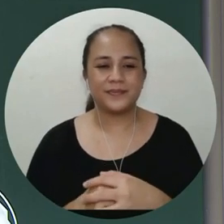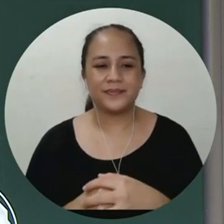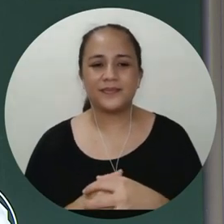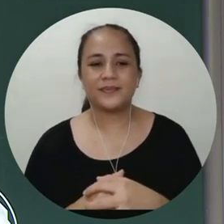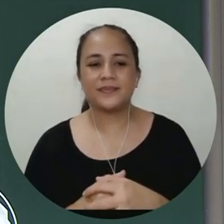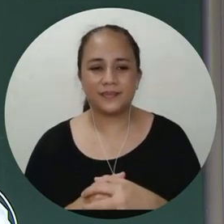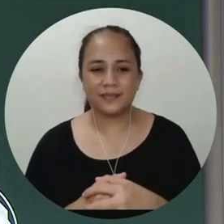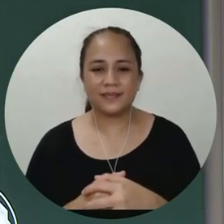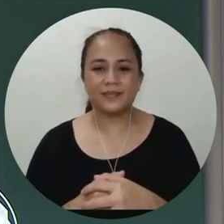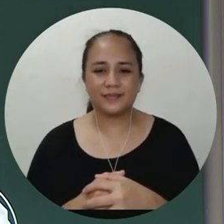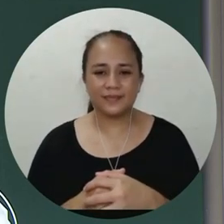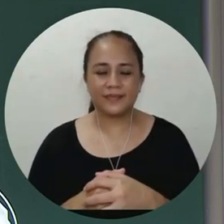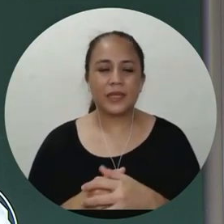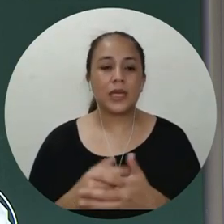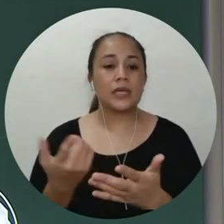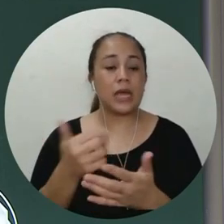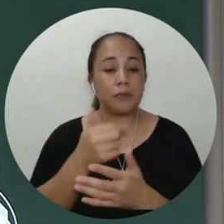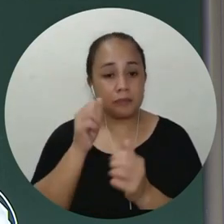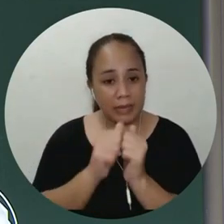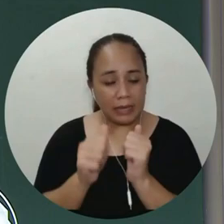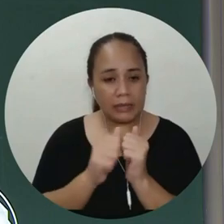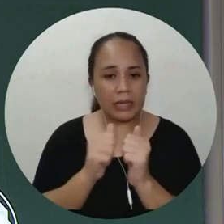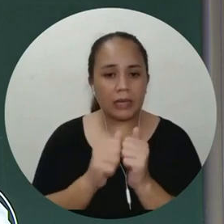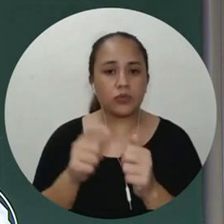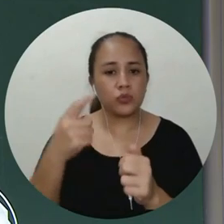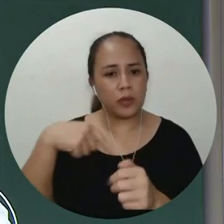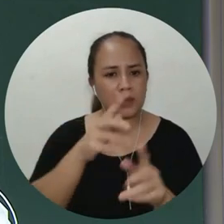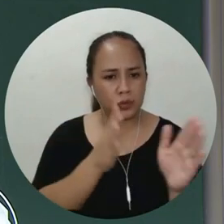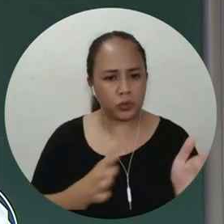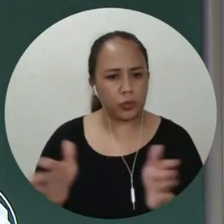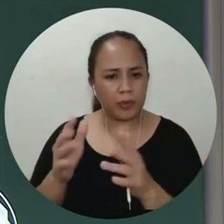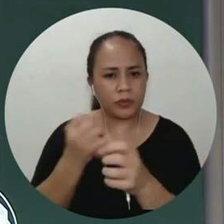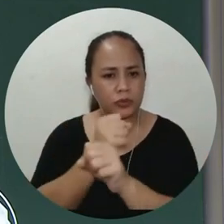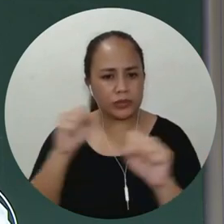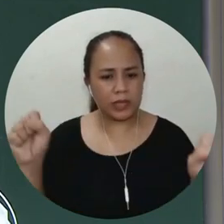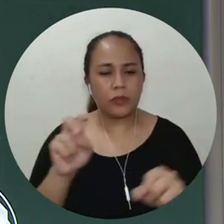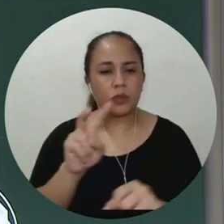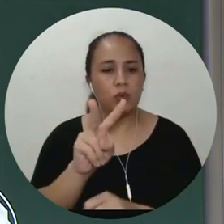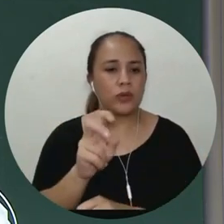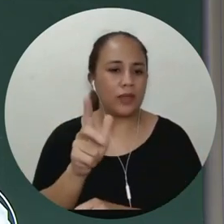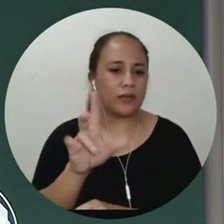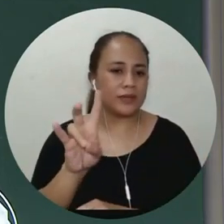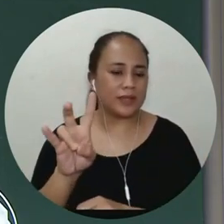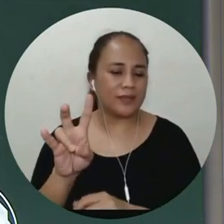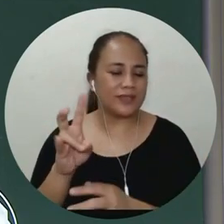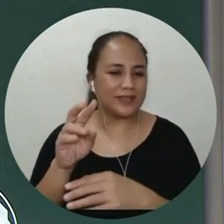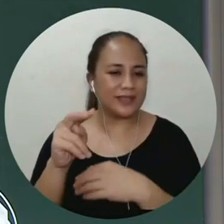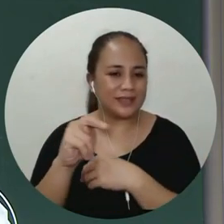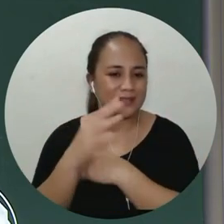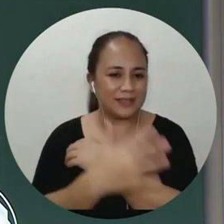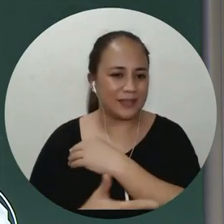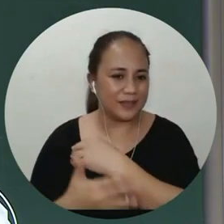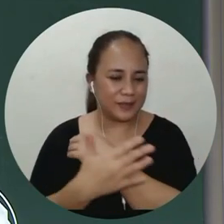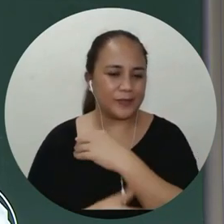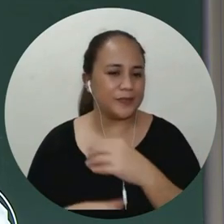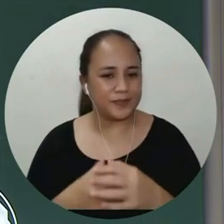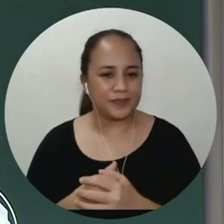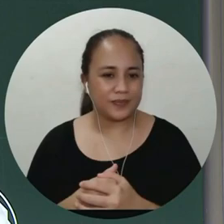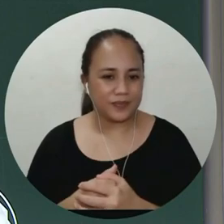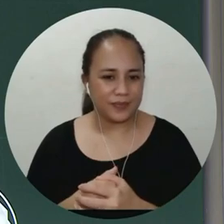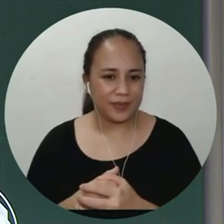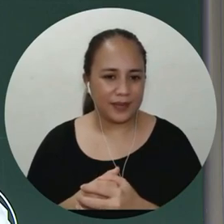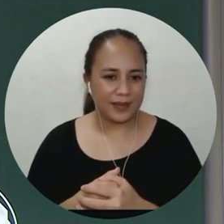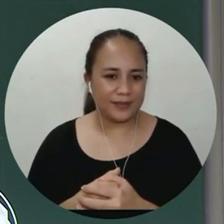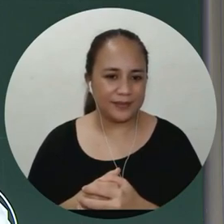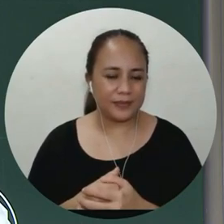준비해라 이 말이에요. So in other words, it means to be prepared to save the 237 nation. 이것이 하나님의 천명 소명 사명이에요.